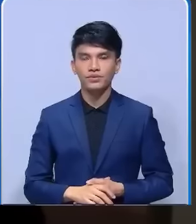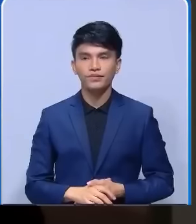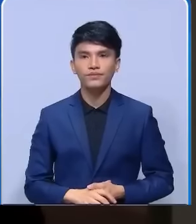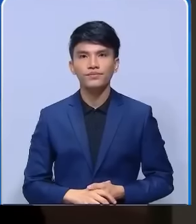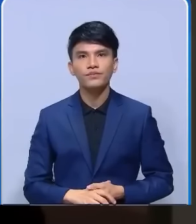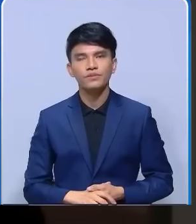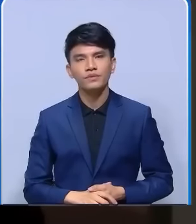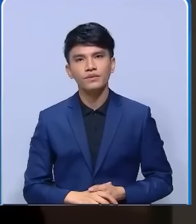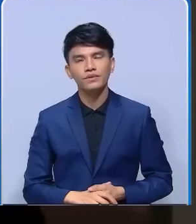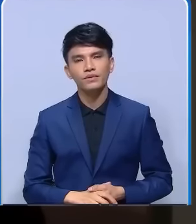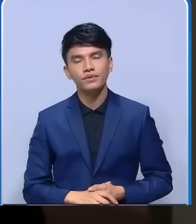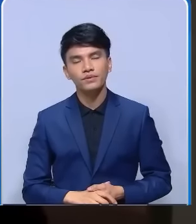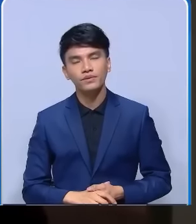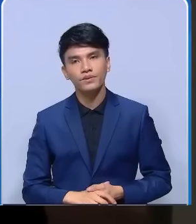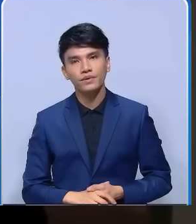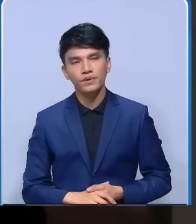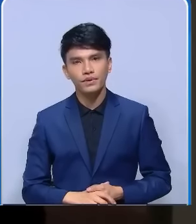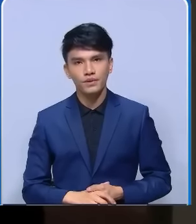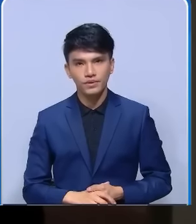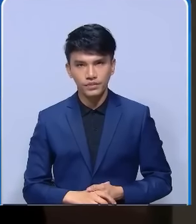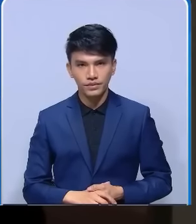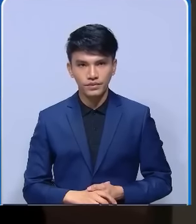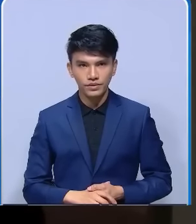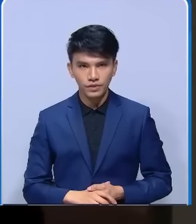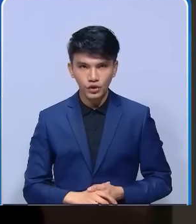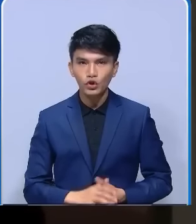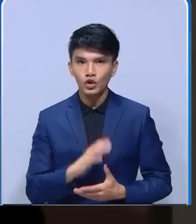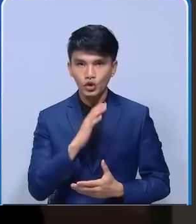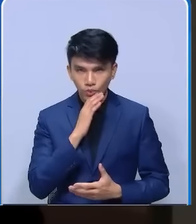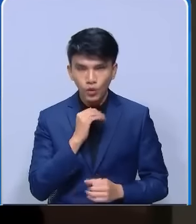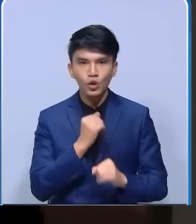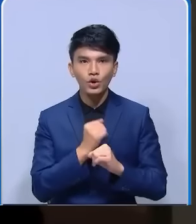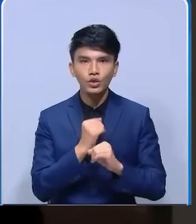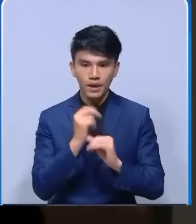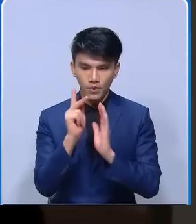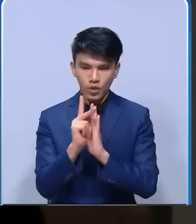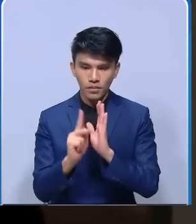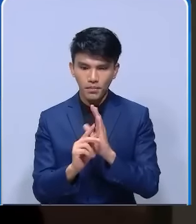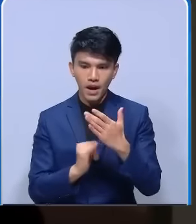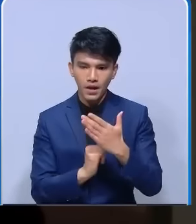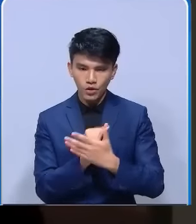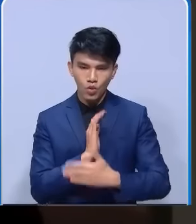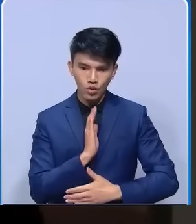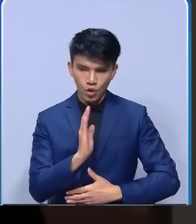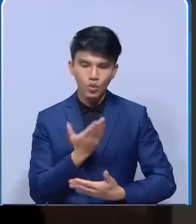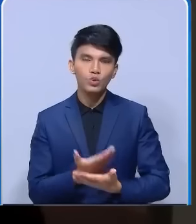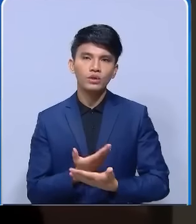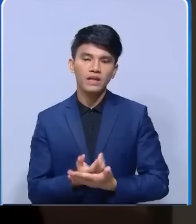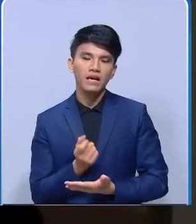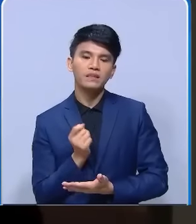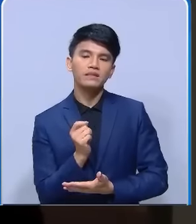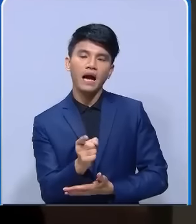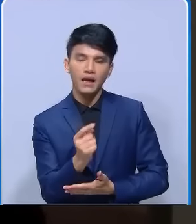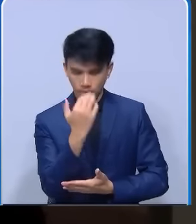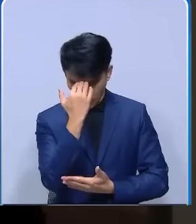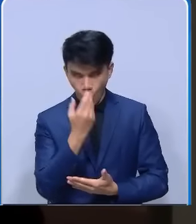แต่ให้ข้อสังเกตประการนึงแล้วกันนะครับว่าถ้าทำธุรกิจแบบถูกต้องโปร่งใสตรงไปตรงมาทำไมจะต้องมาจ่ายเงินใต้